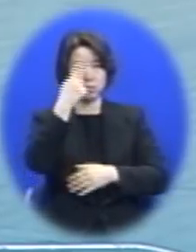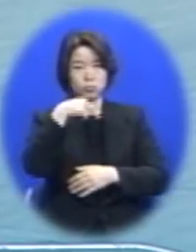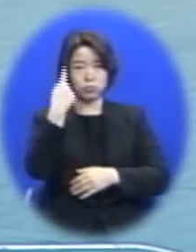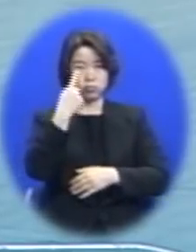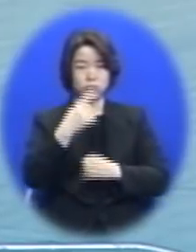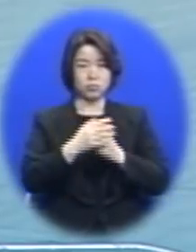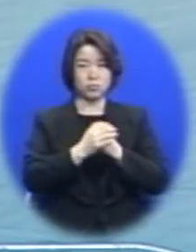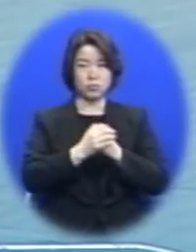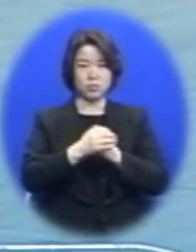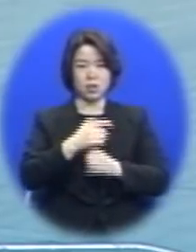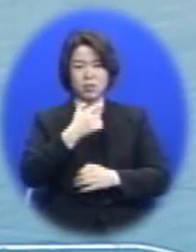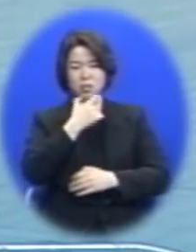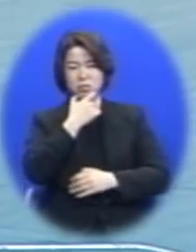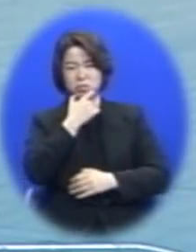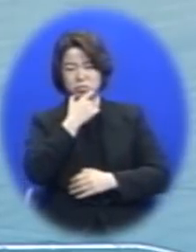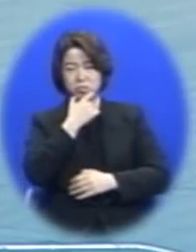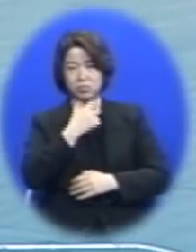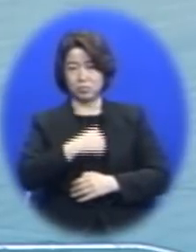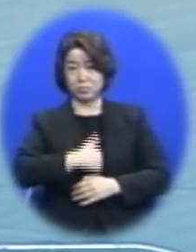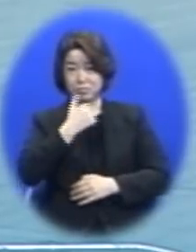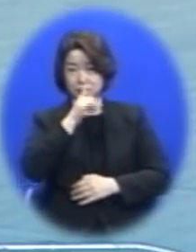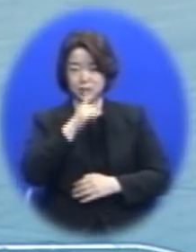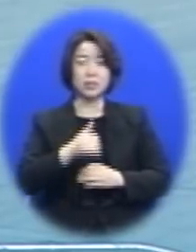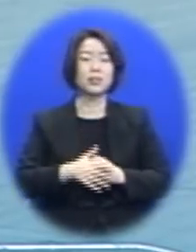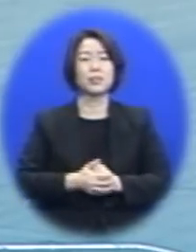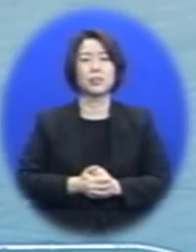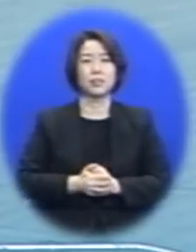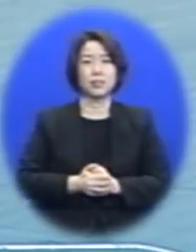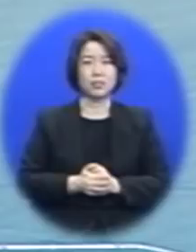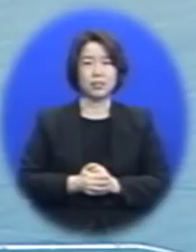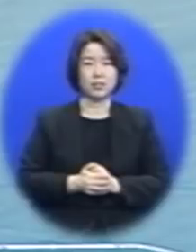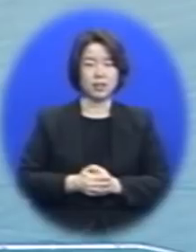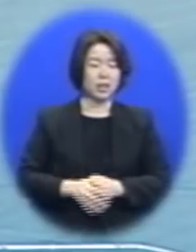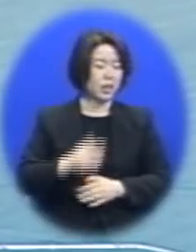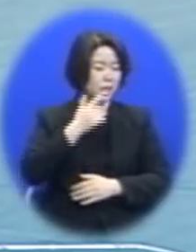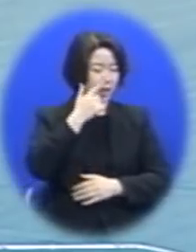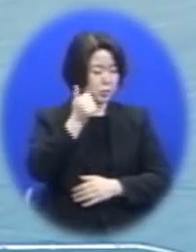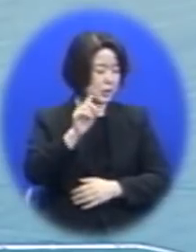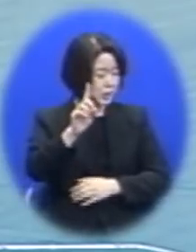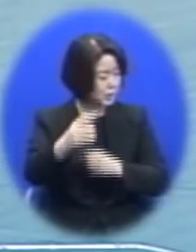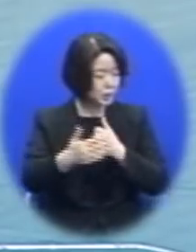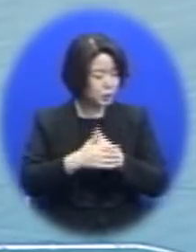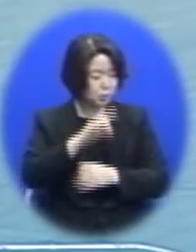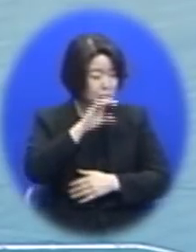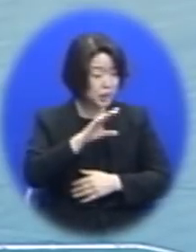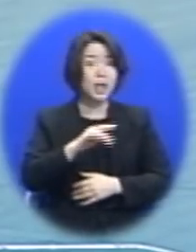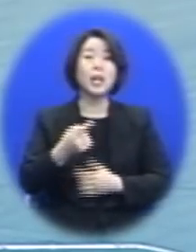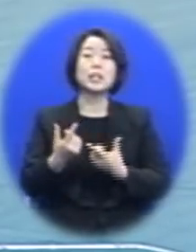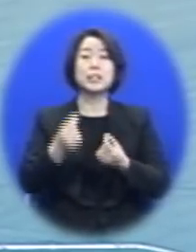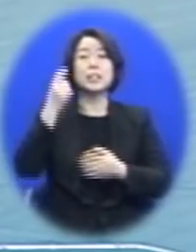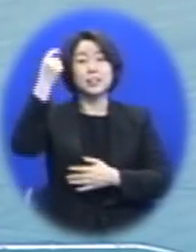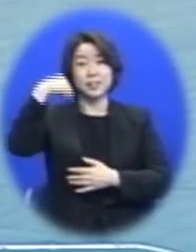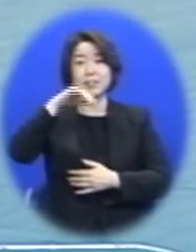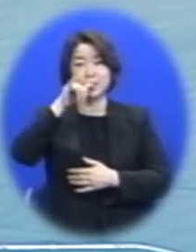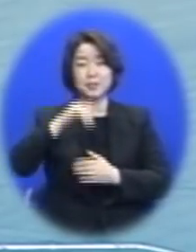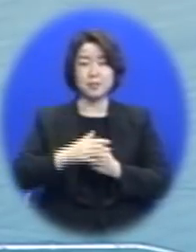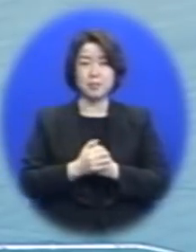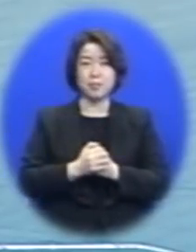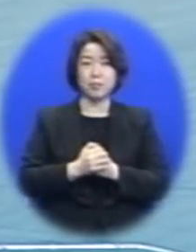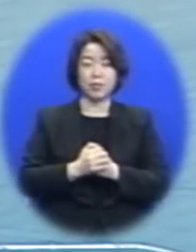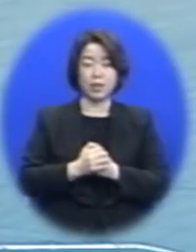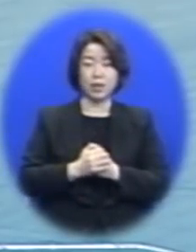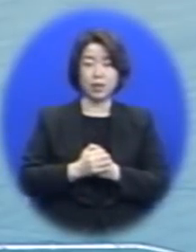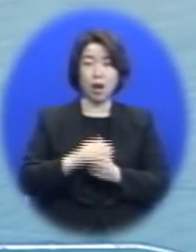노골적으로 싫은 기색이 5 하튼 아버지는 하나도 도움이 안 데 이런 느낌으로 근데 아버지가